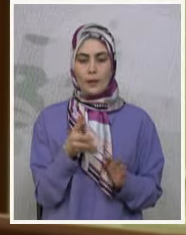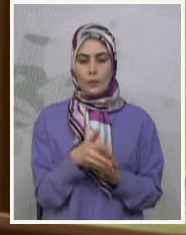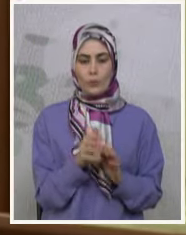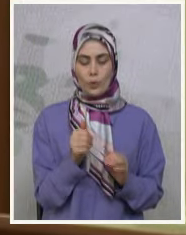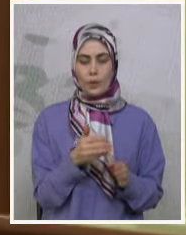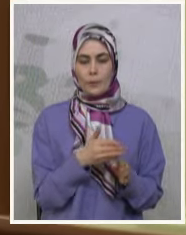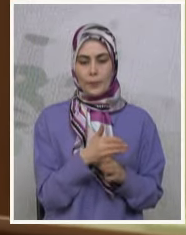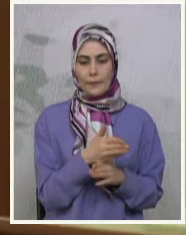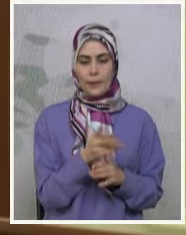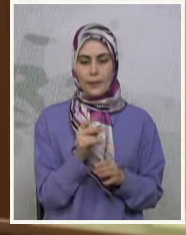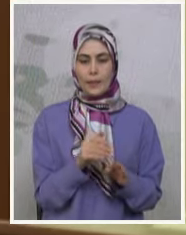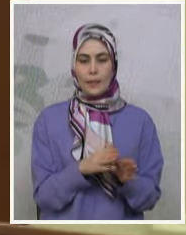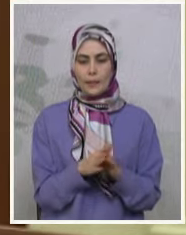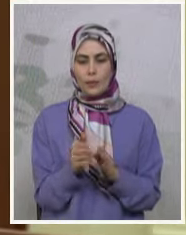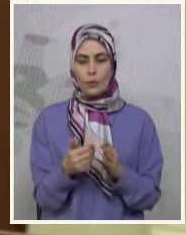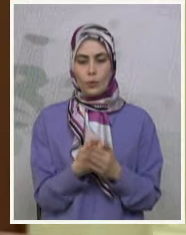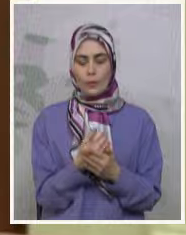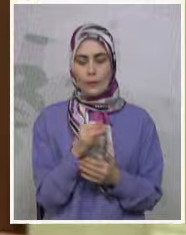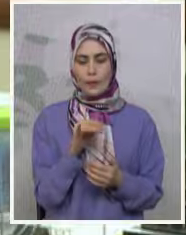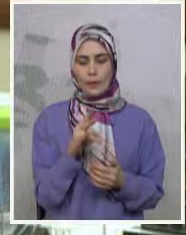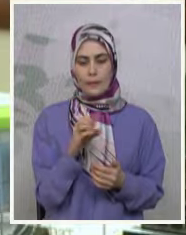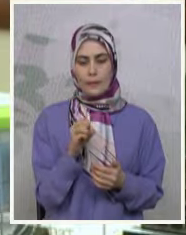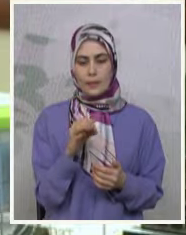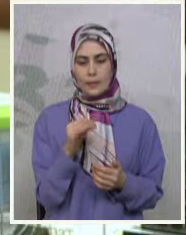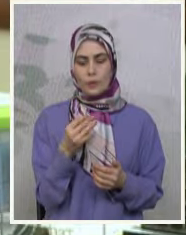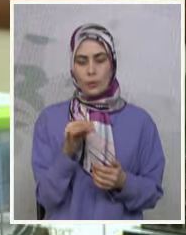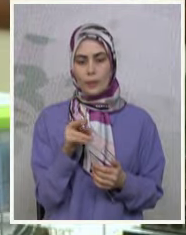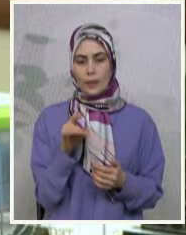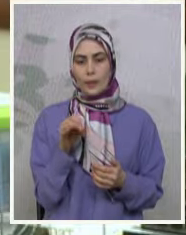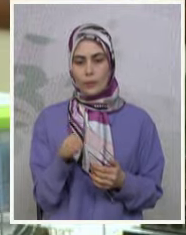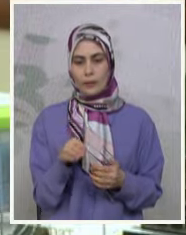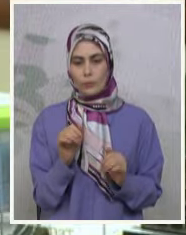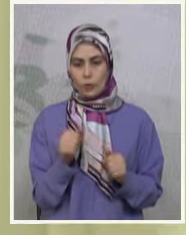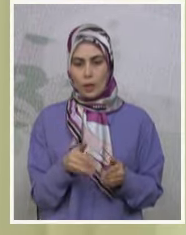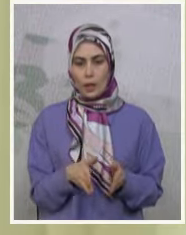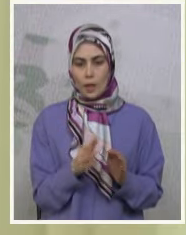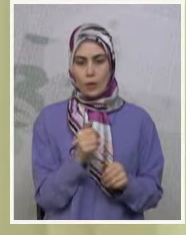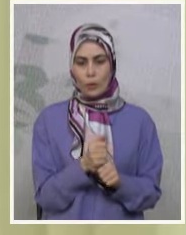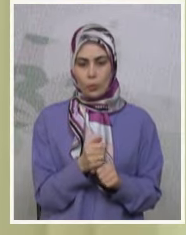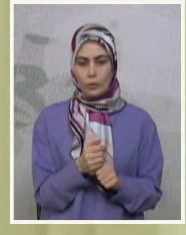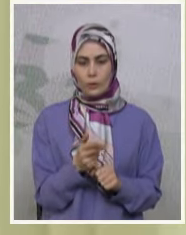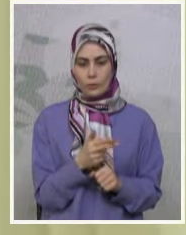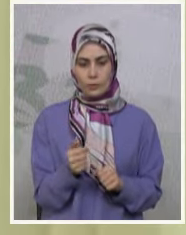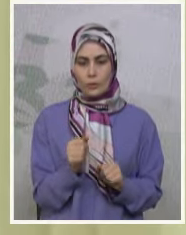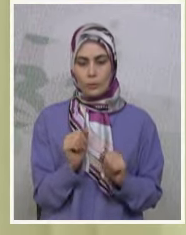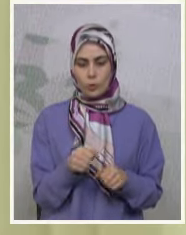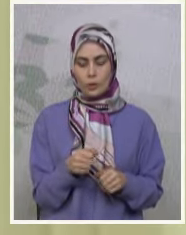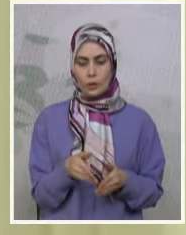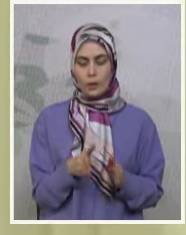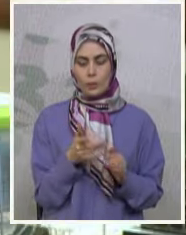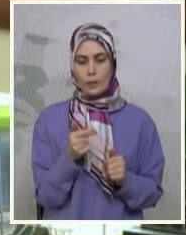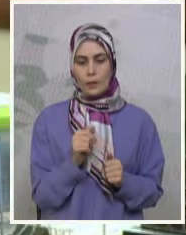на реализацию новых инвестиционных проектов. Мы же можем туда дорогу прокладывать. Совершенно верно. Инвестиционного газ,